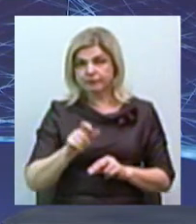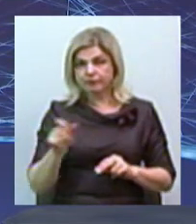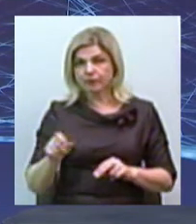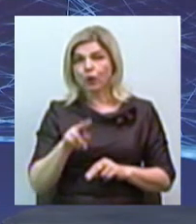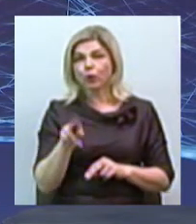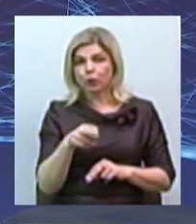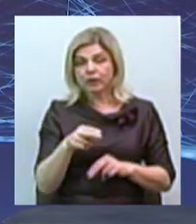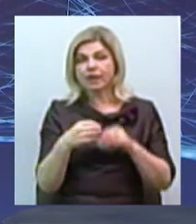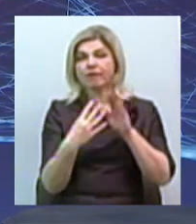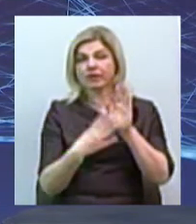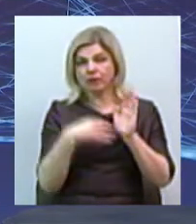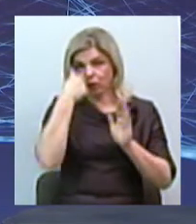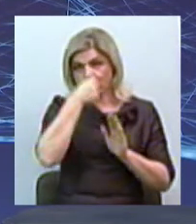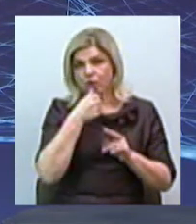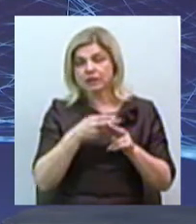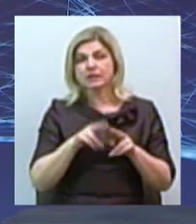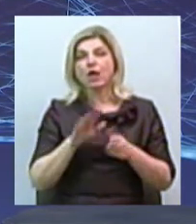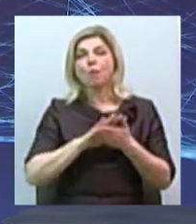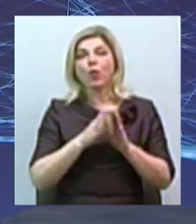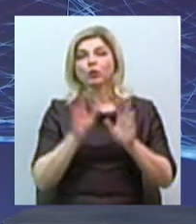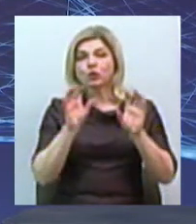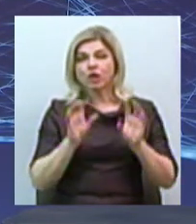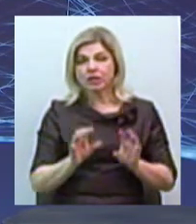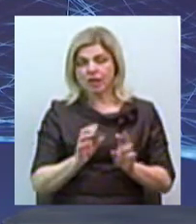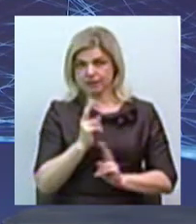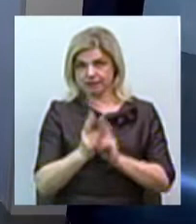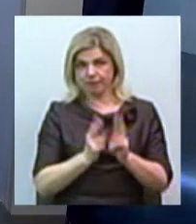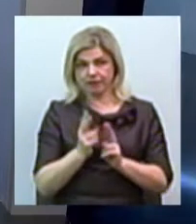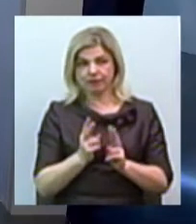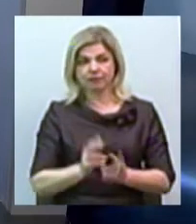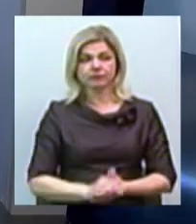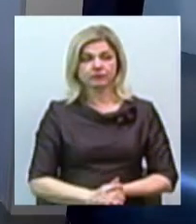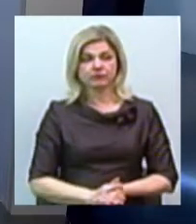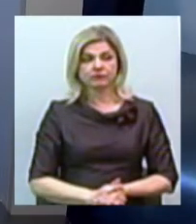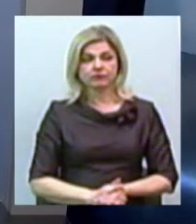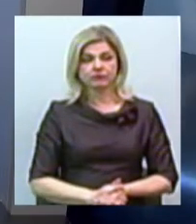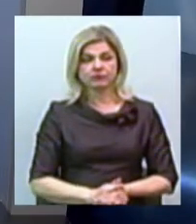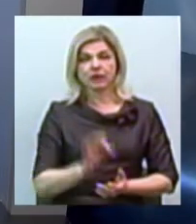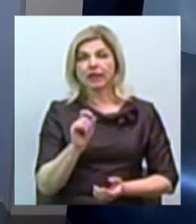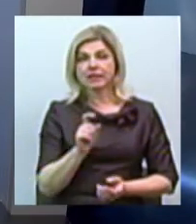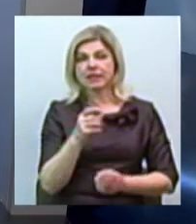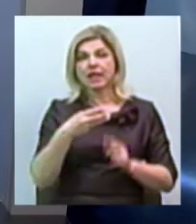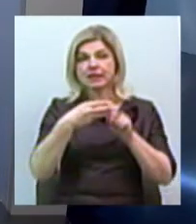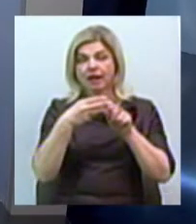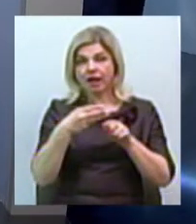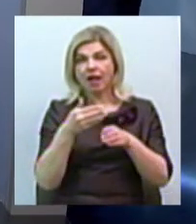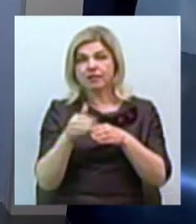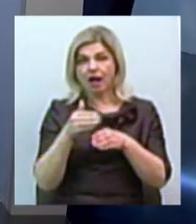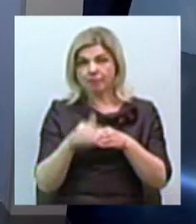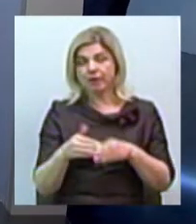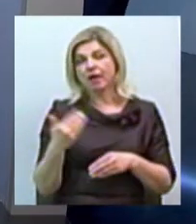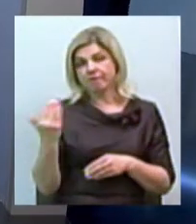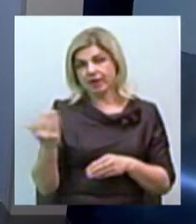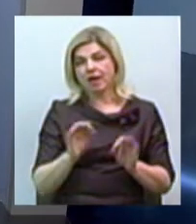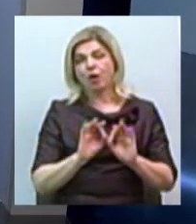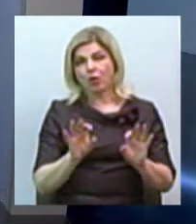19-го року це положення набуло змін, яких я пізніше прокоментую. І, напевно, з трьох етапів, пані Олена, давайте ви